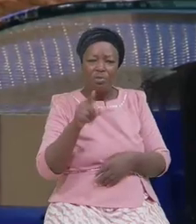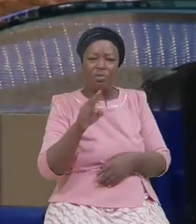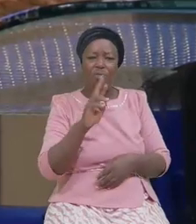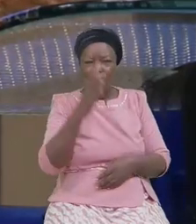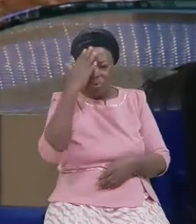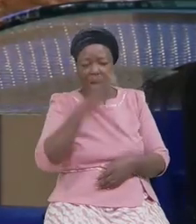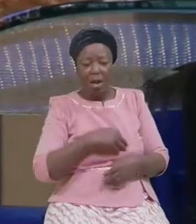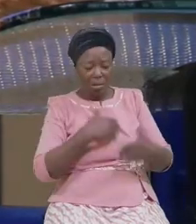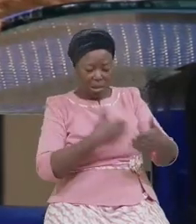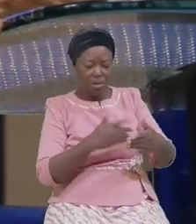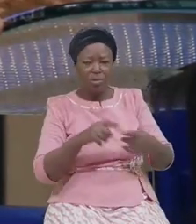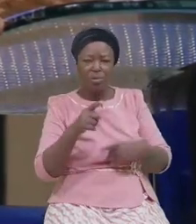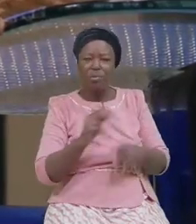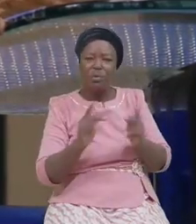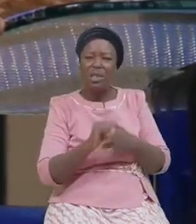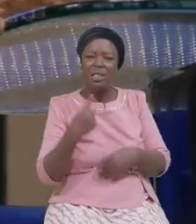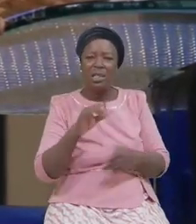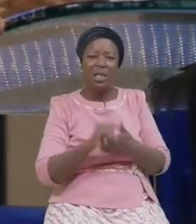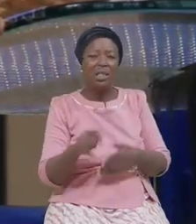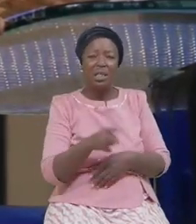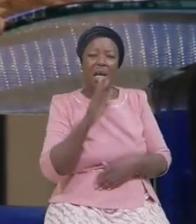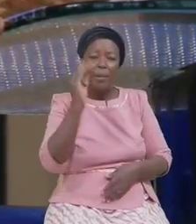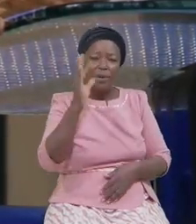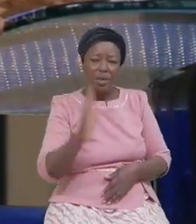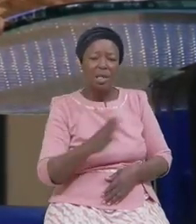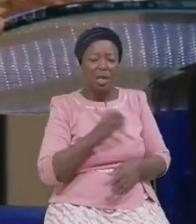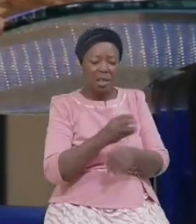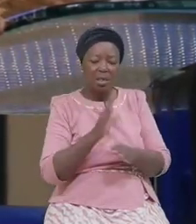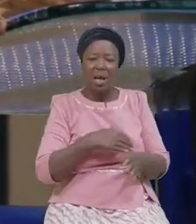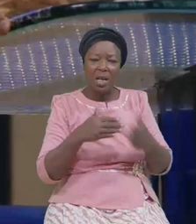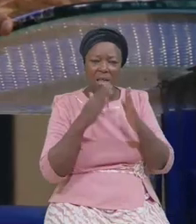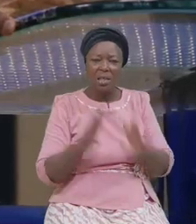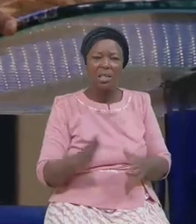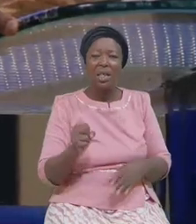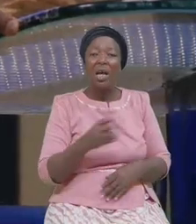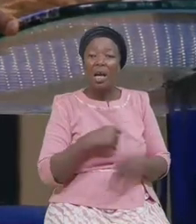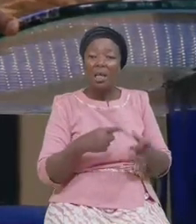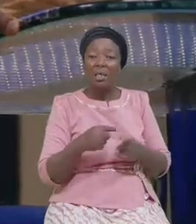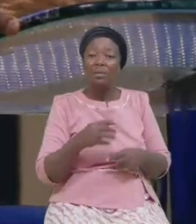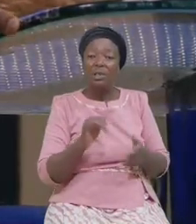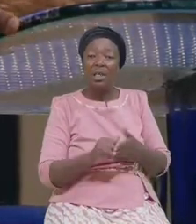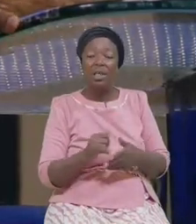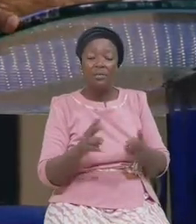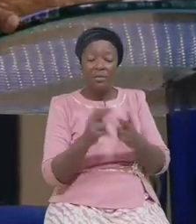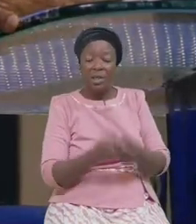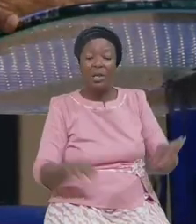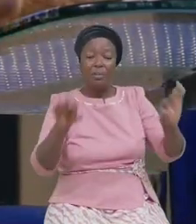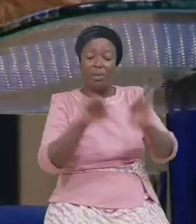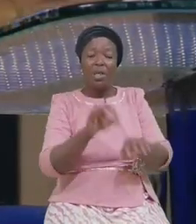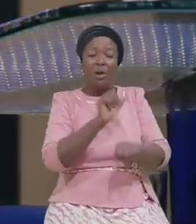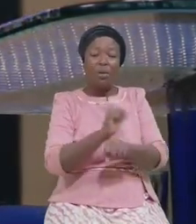vous, des gens qui se disent des conseillers, des dirigeants, des ceci, des cela, des ouvriers